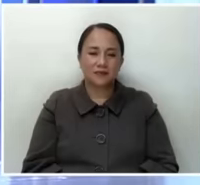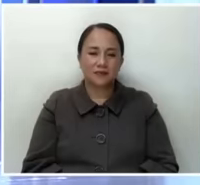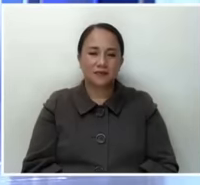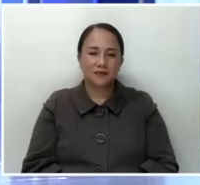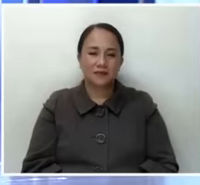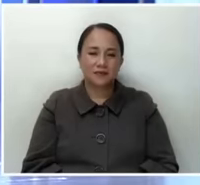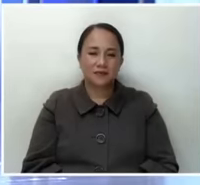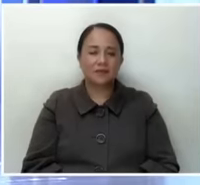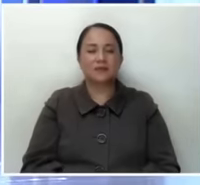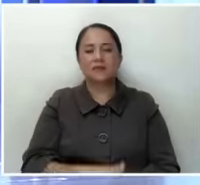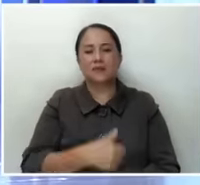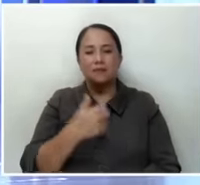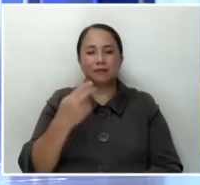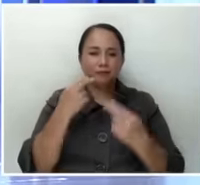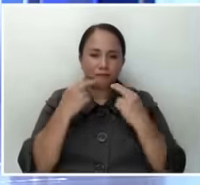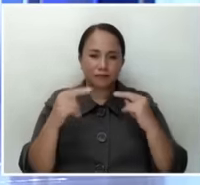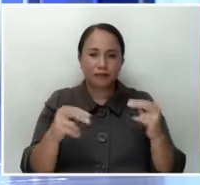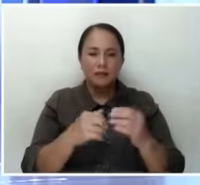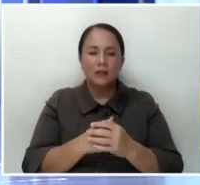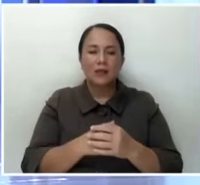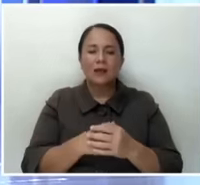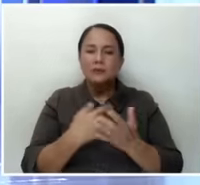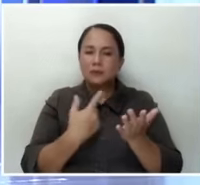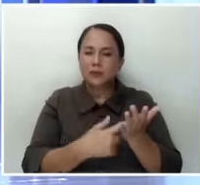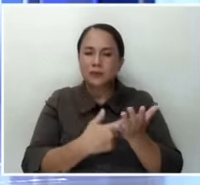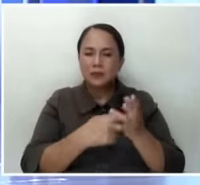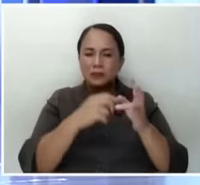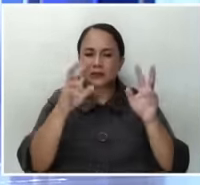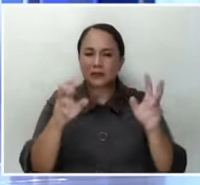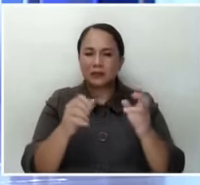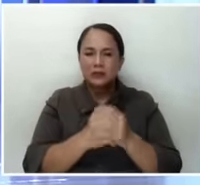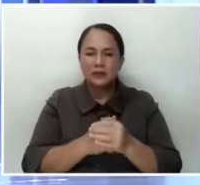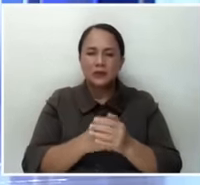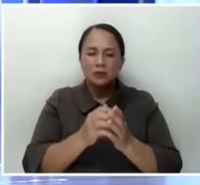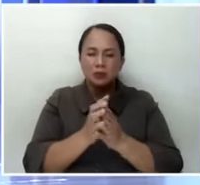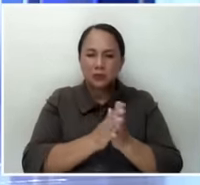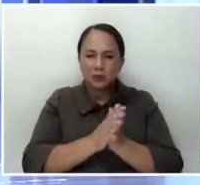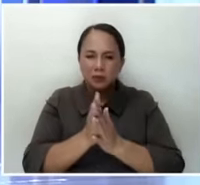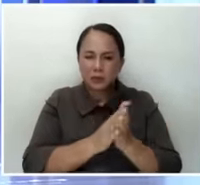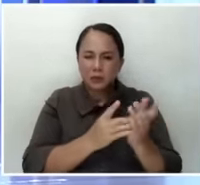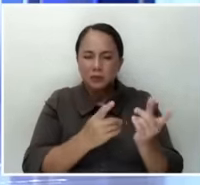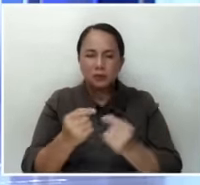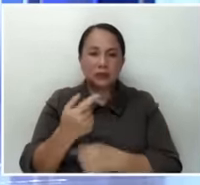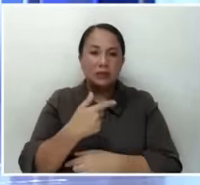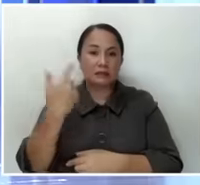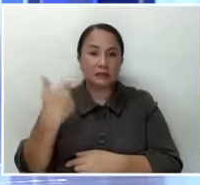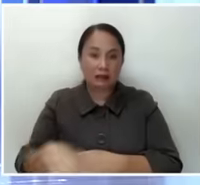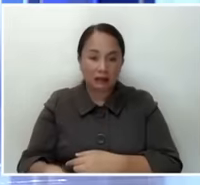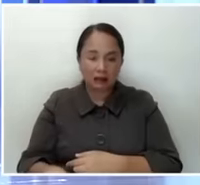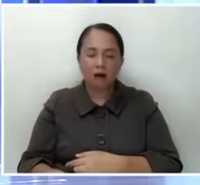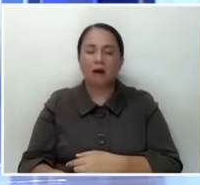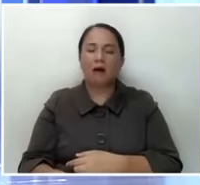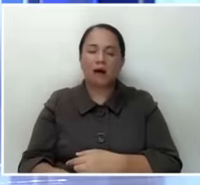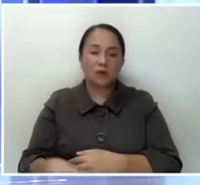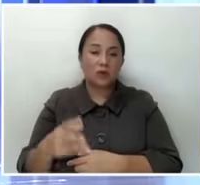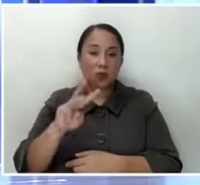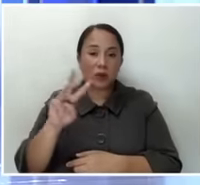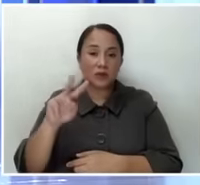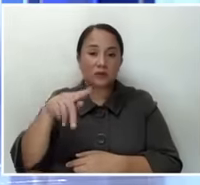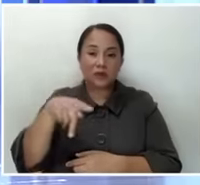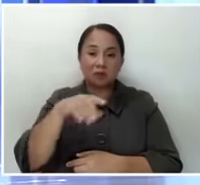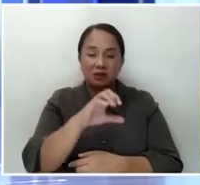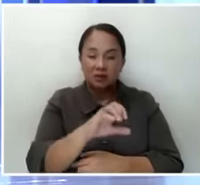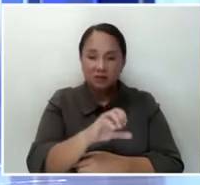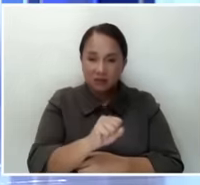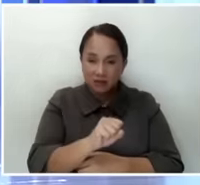Sa ibang balita naman, napag-usapan ang issue ng agresibong kilos ng China sa West Philippine Sea sa naging pulong